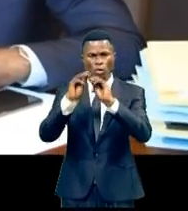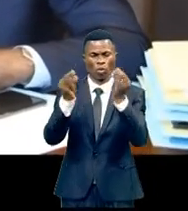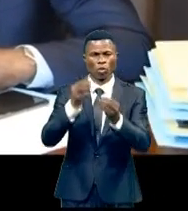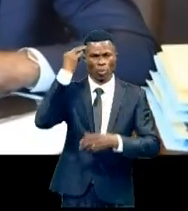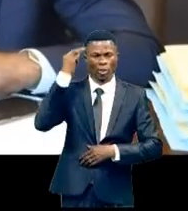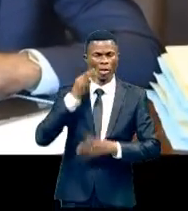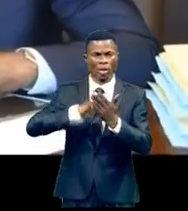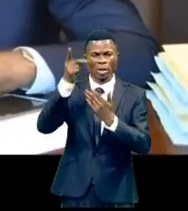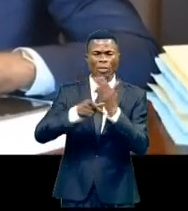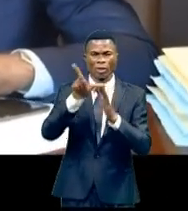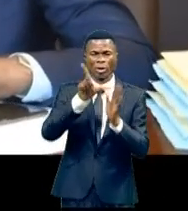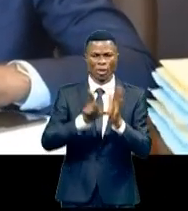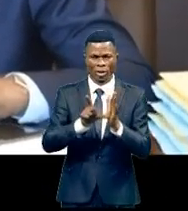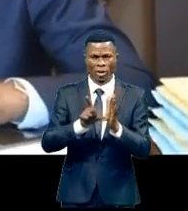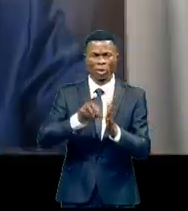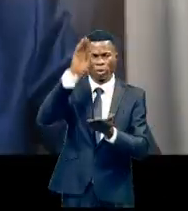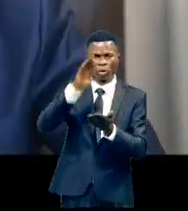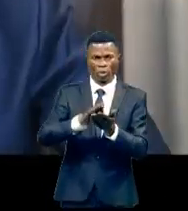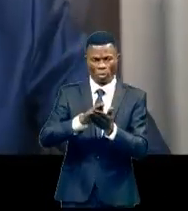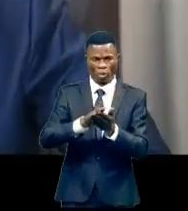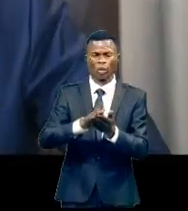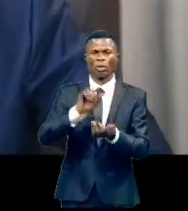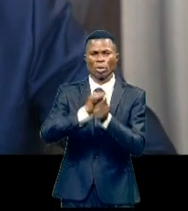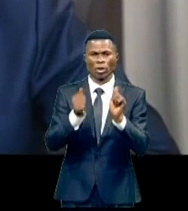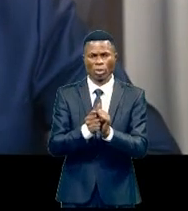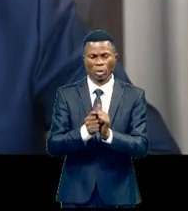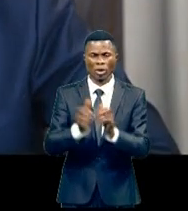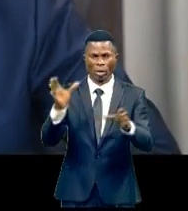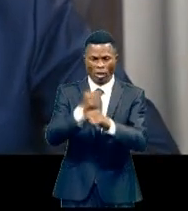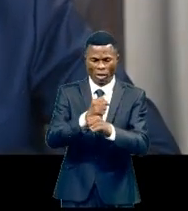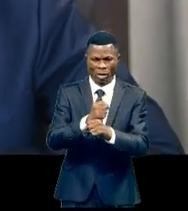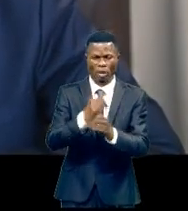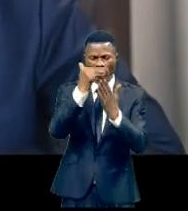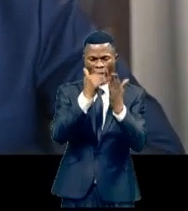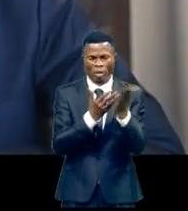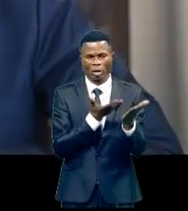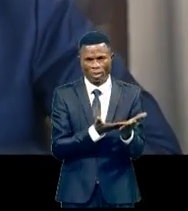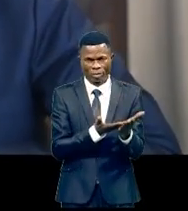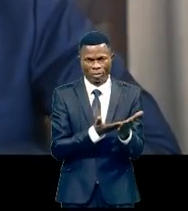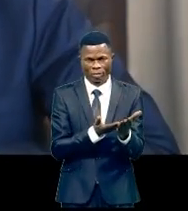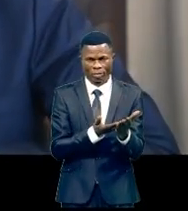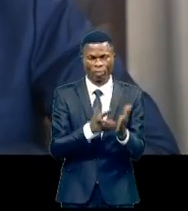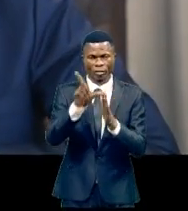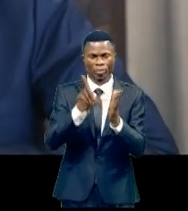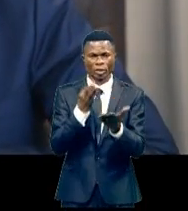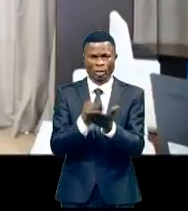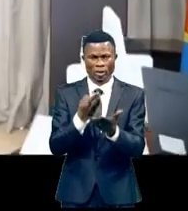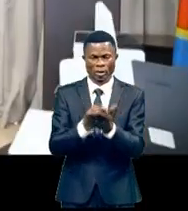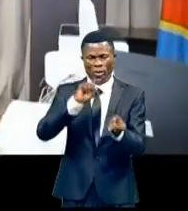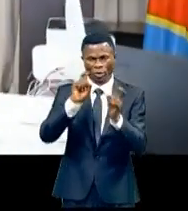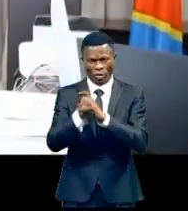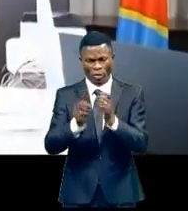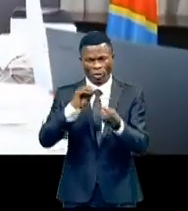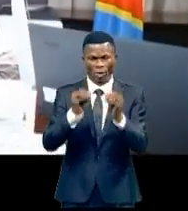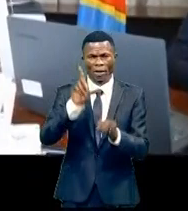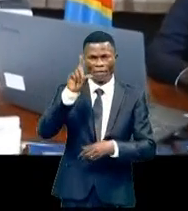le projet de loi portant reddition de compte, dont la synthèse se présente comme suit. La loi des finances rectificatives